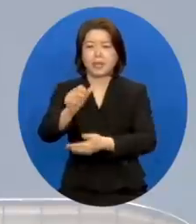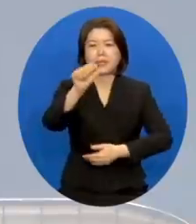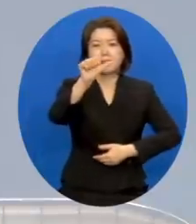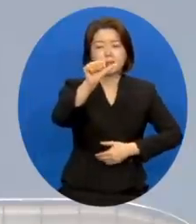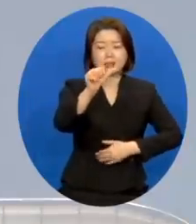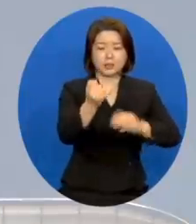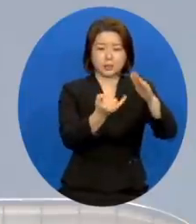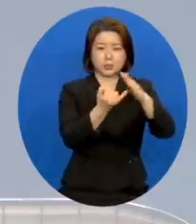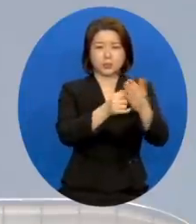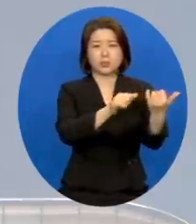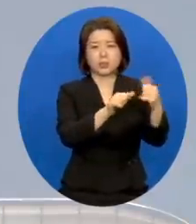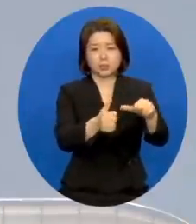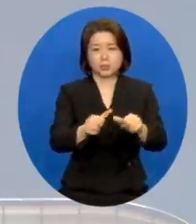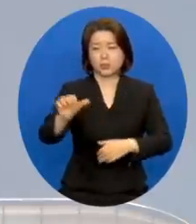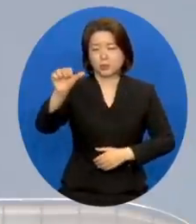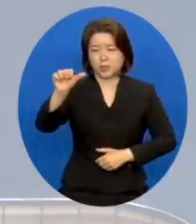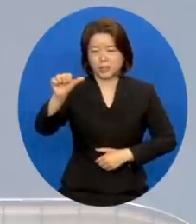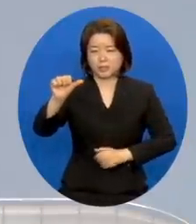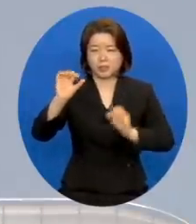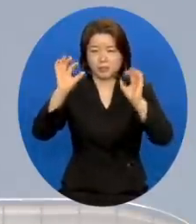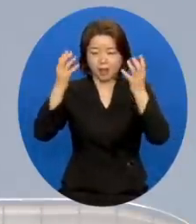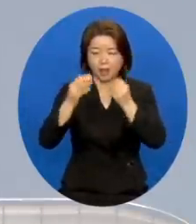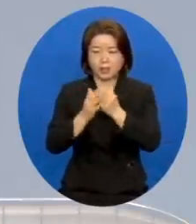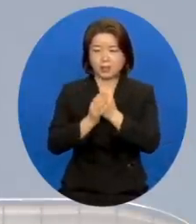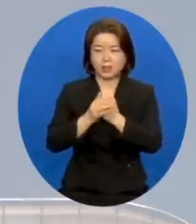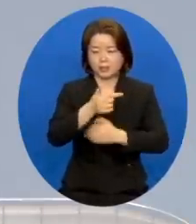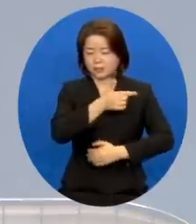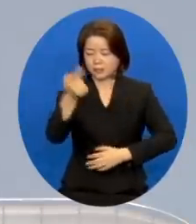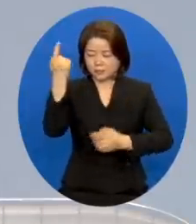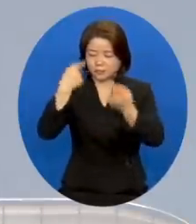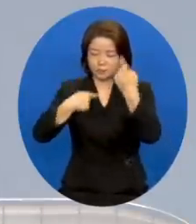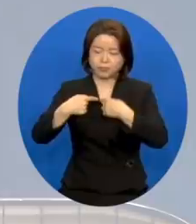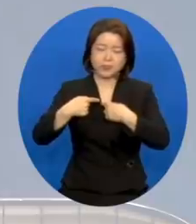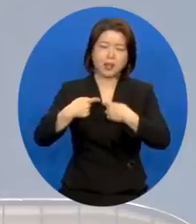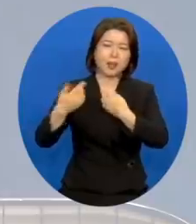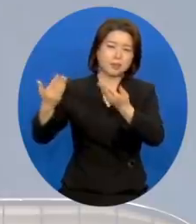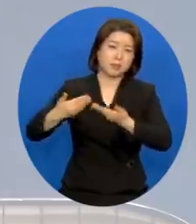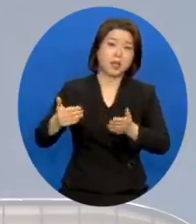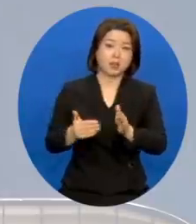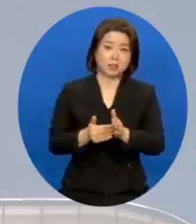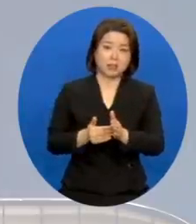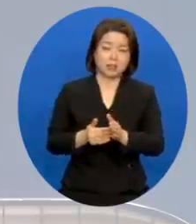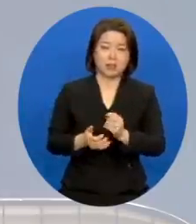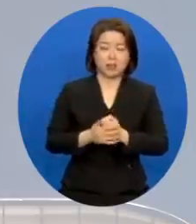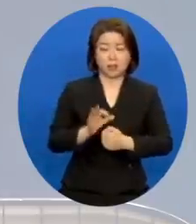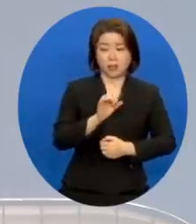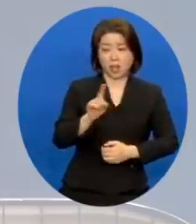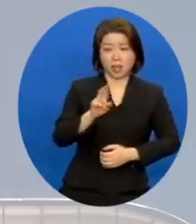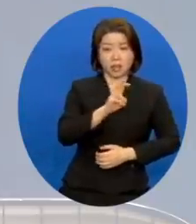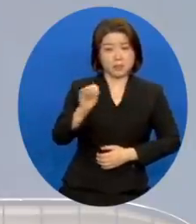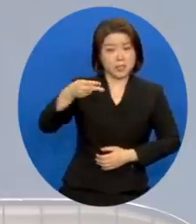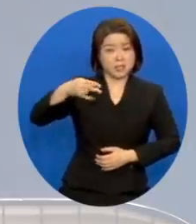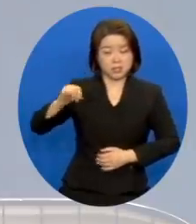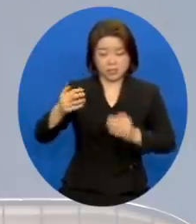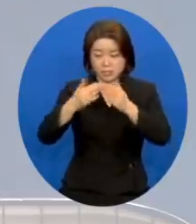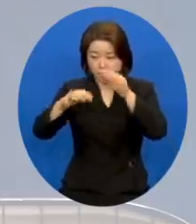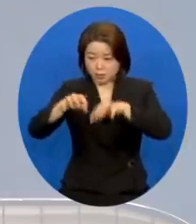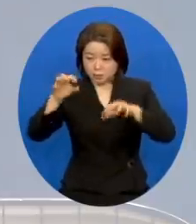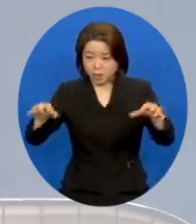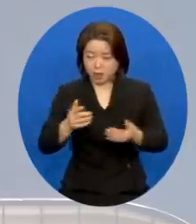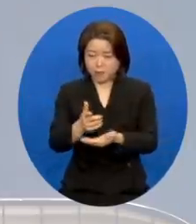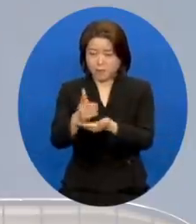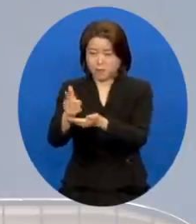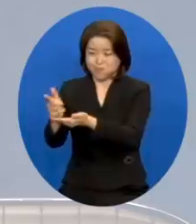죽고 다섯 아이가 큰 부상을 당했습니다 그 암시 마을에서 총격 살인